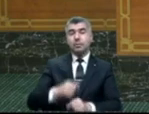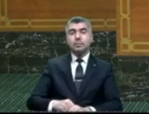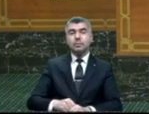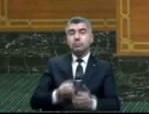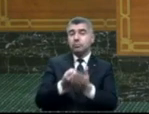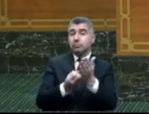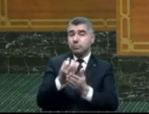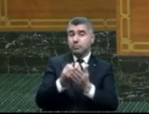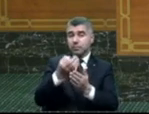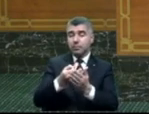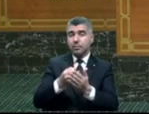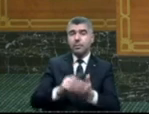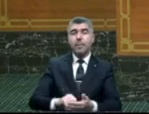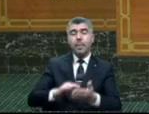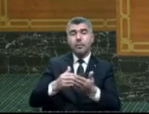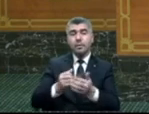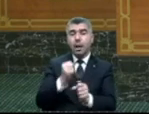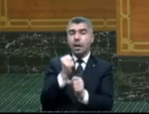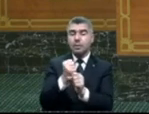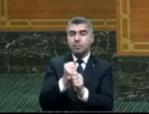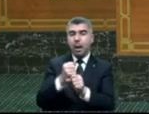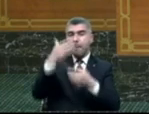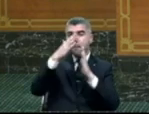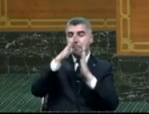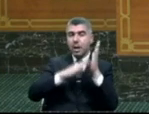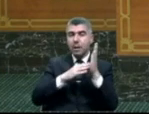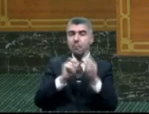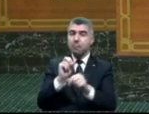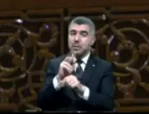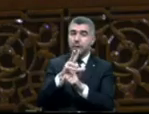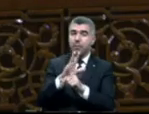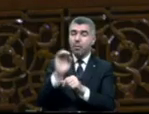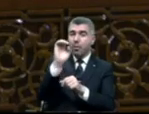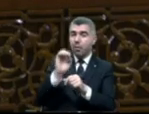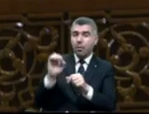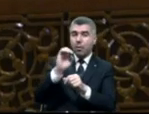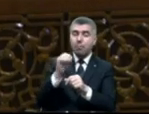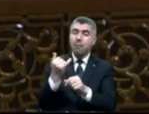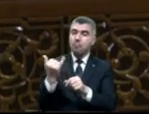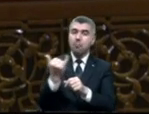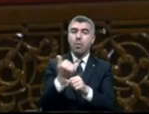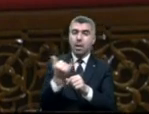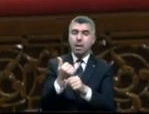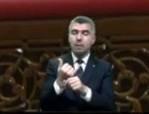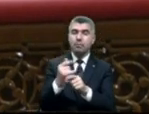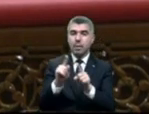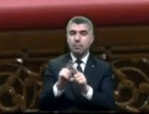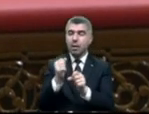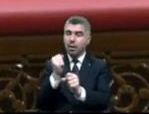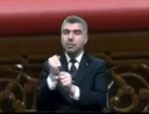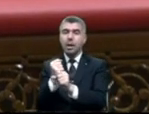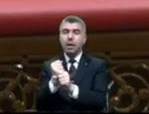المناسبة أن أشير إلى أن حركيات اليد العاملة المغربية بالخارج تعد آلية مهمة تساعد على توفير مناصب